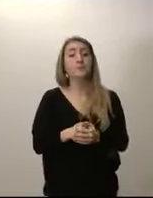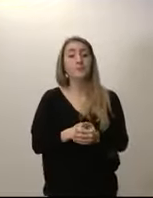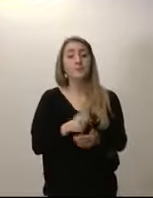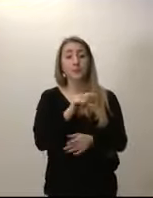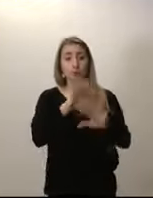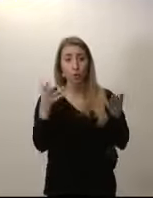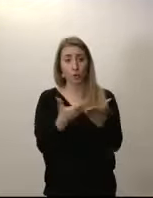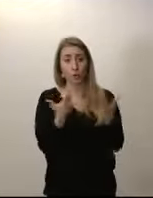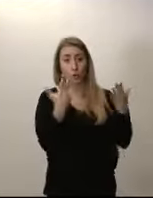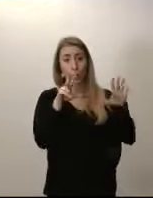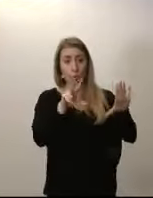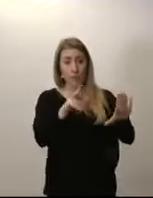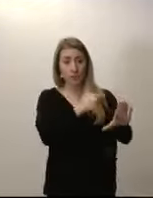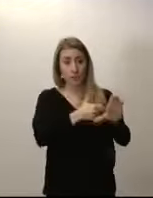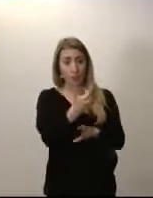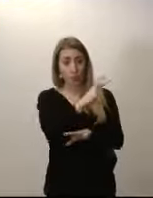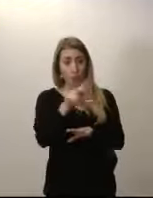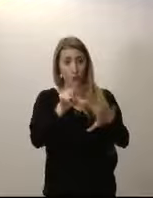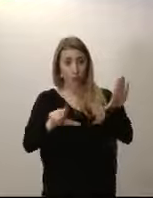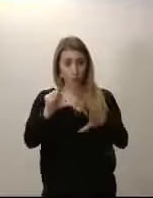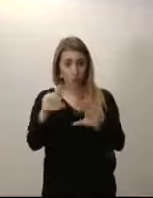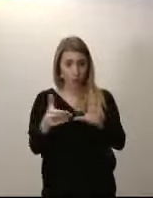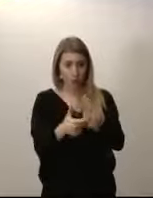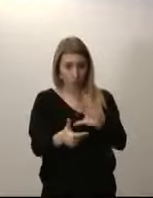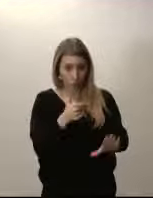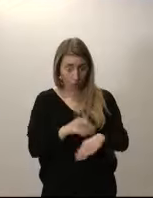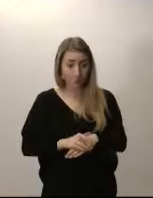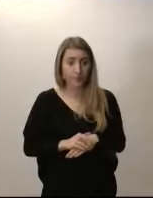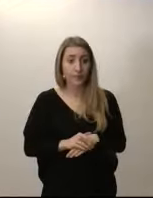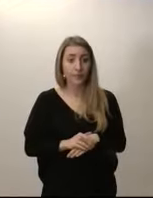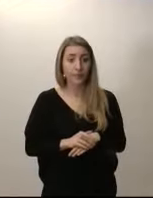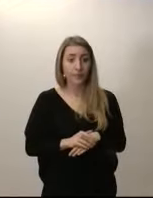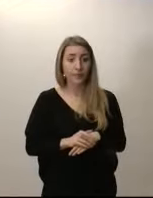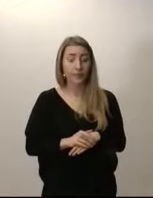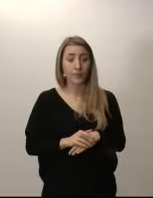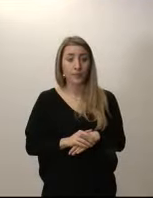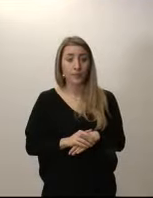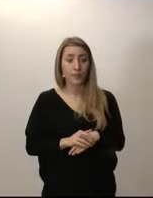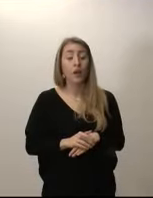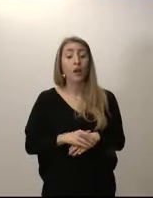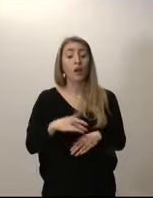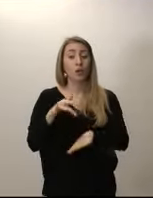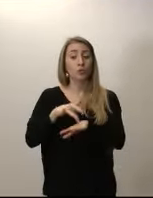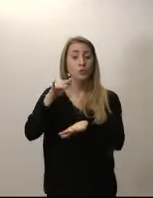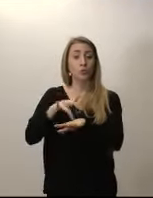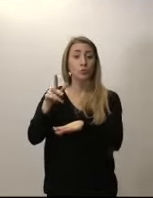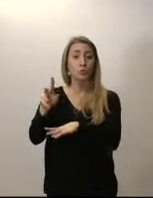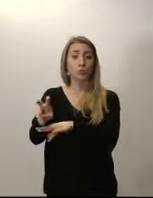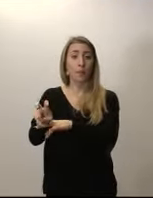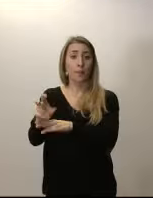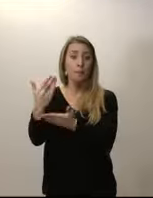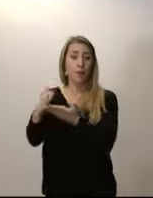de 8 372 000 euros. En face, nous avons contracté un emprunt de 7,5